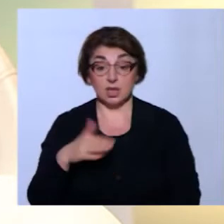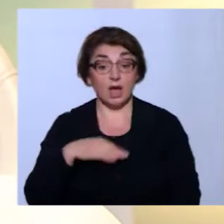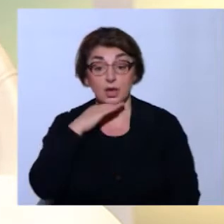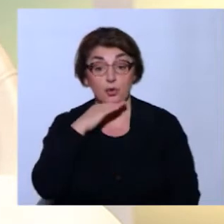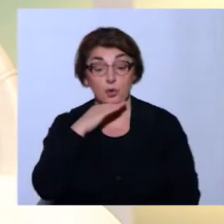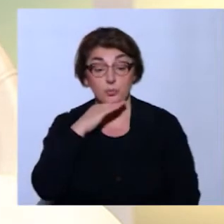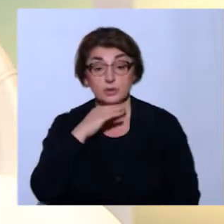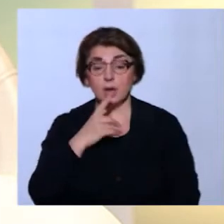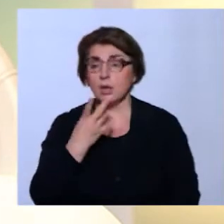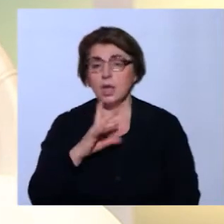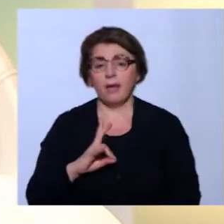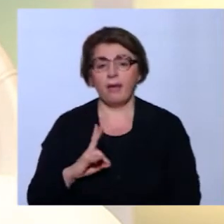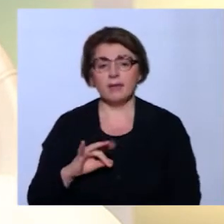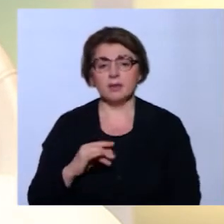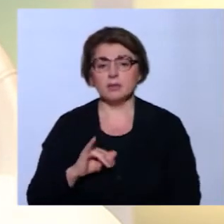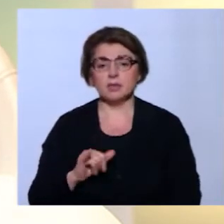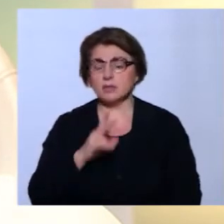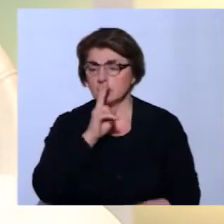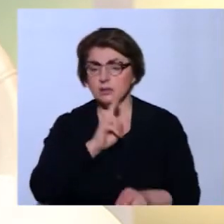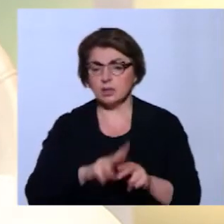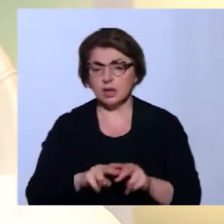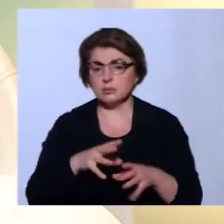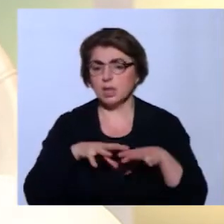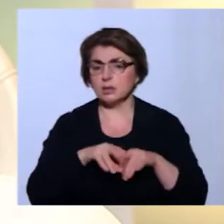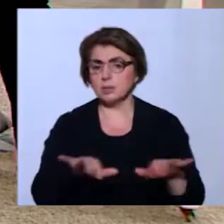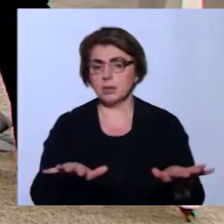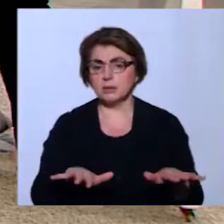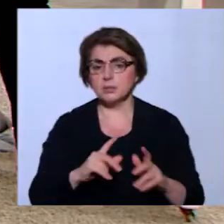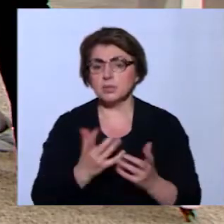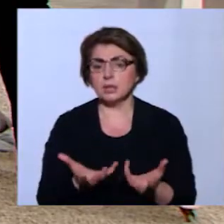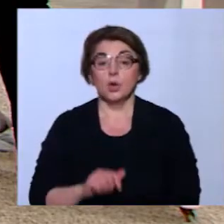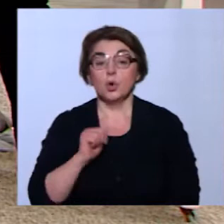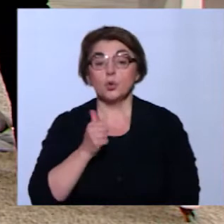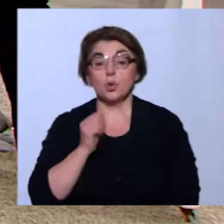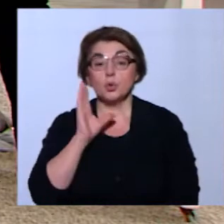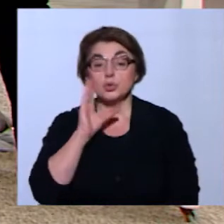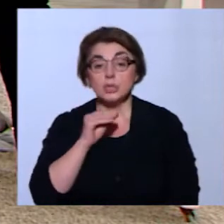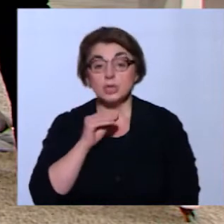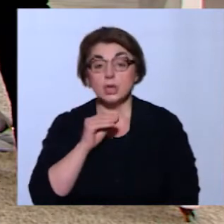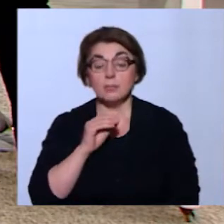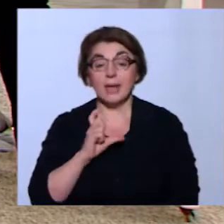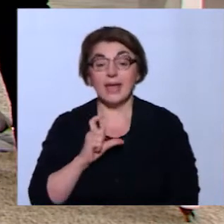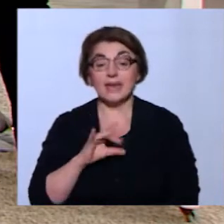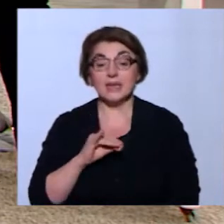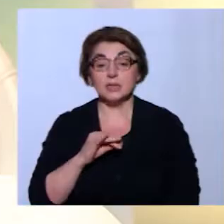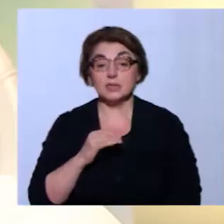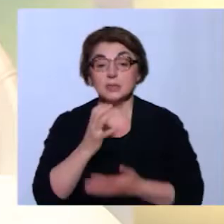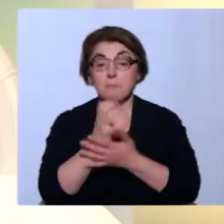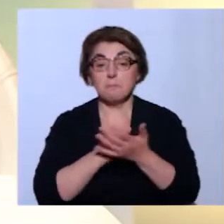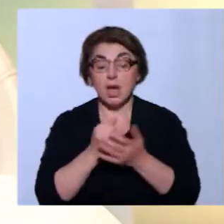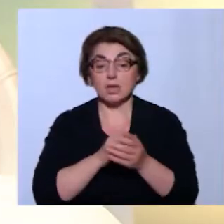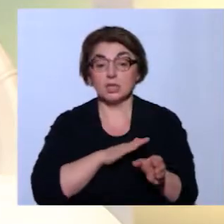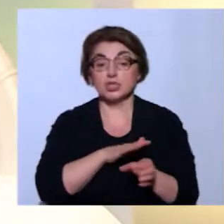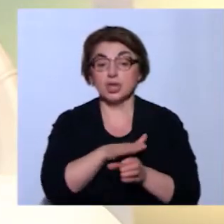ენერგია? სადი კარგება, სადი ფანტება, ან საიდან უნდა ავიღოთ ენერგია, ხო? როგორ შეიძლება შევისოთ ენერგიის მარაგი მაგალითად,